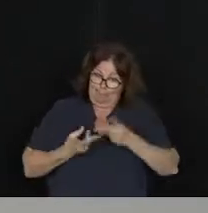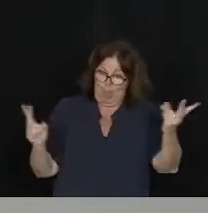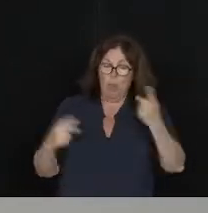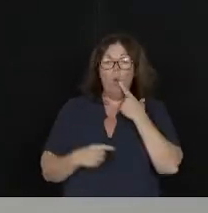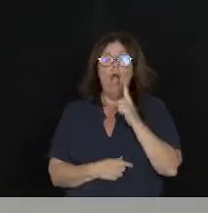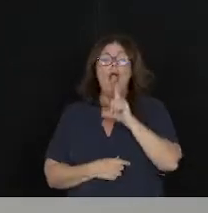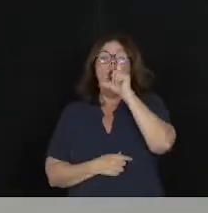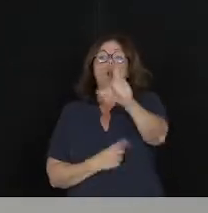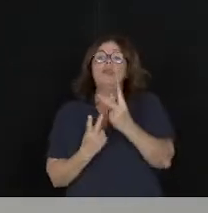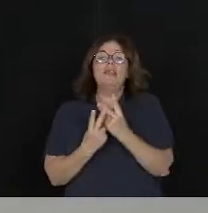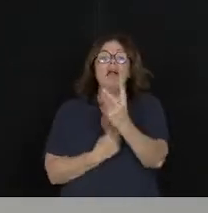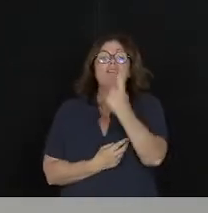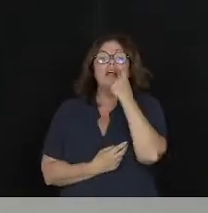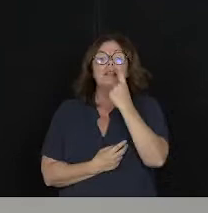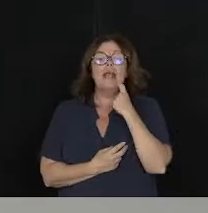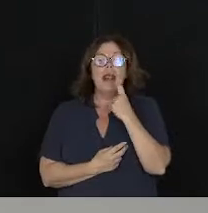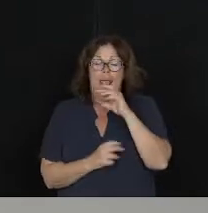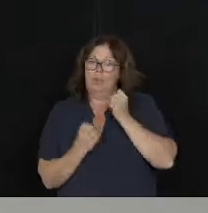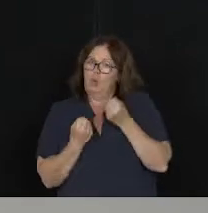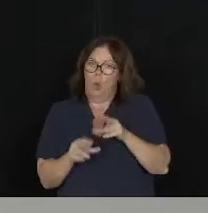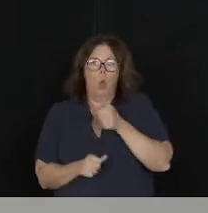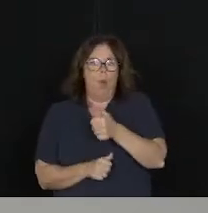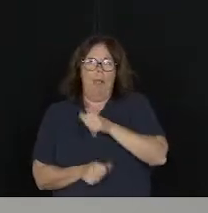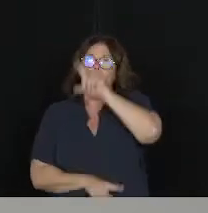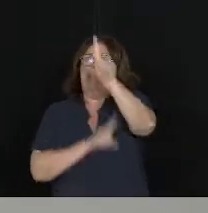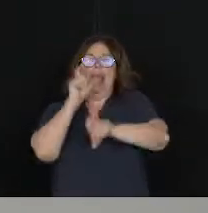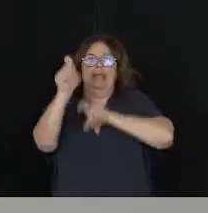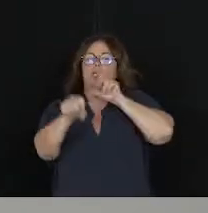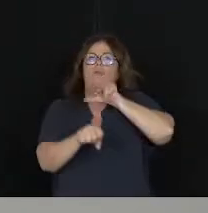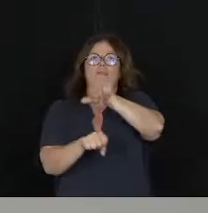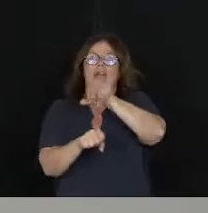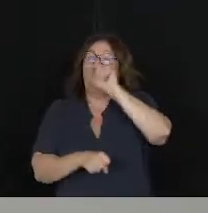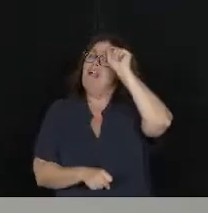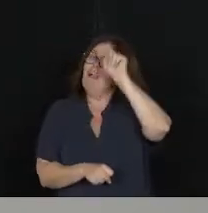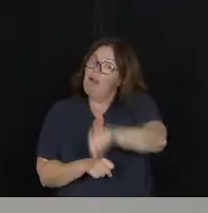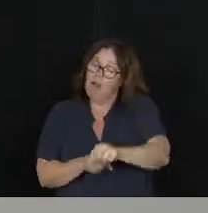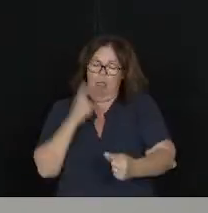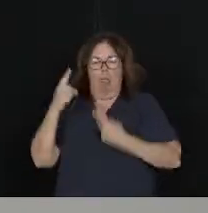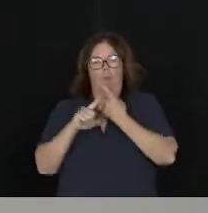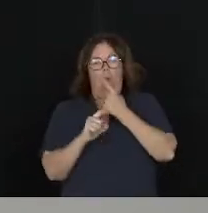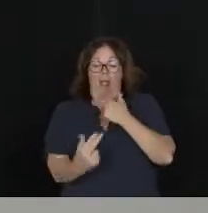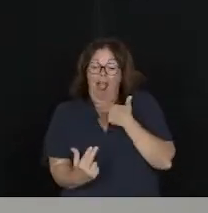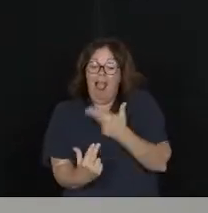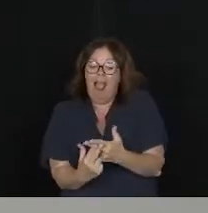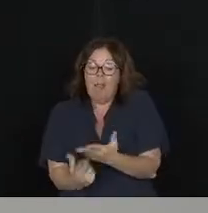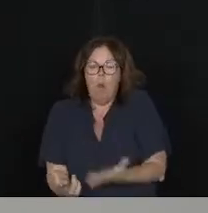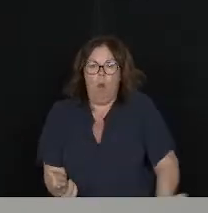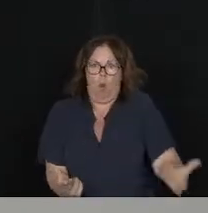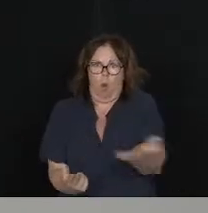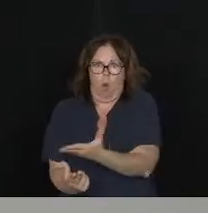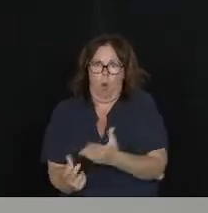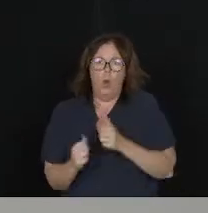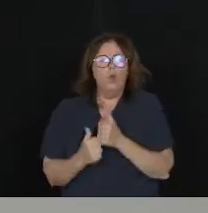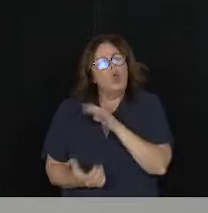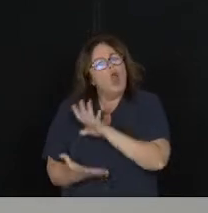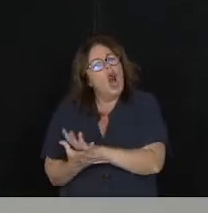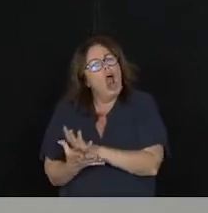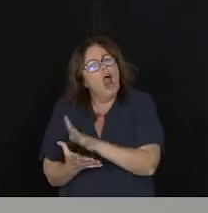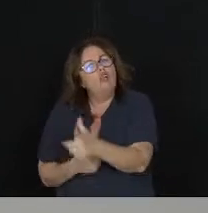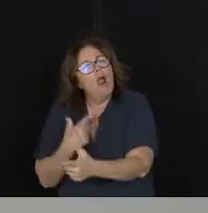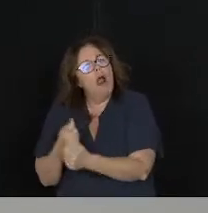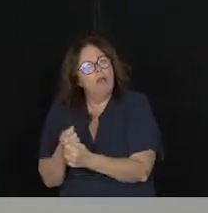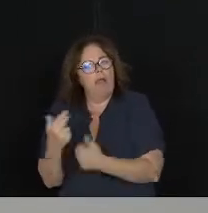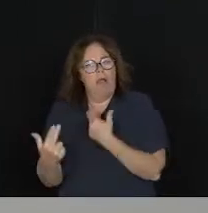lundi devant vos élèves qui vous interrogeront sans aucun doute. Il est important que vous puissiez leur répondre en prenant en compte l'âge des